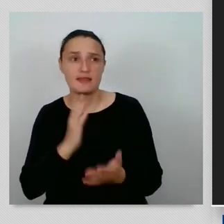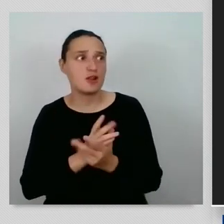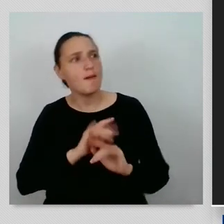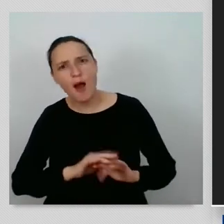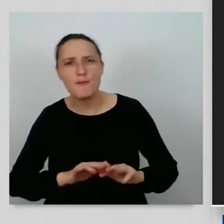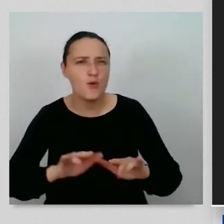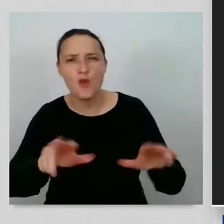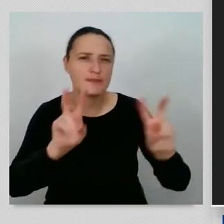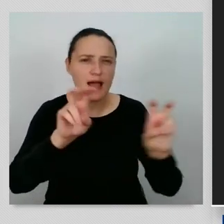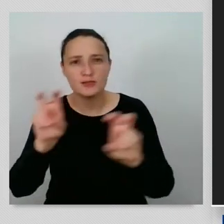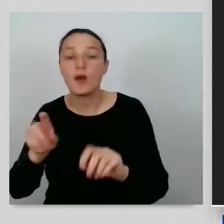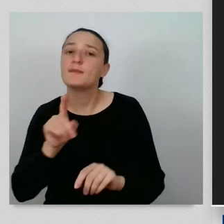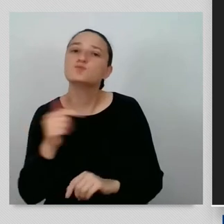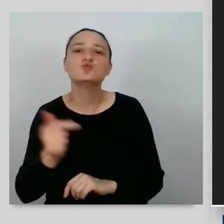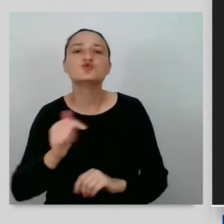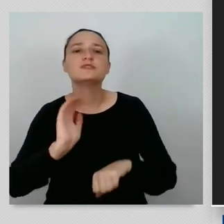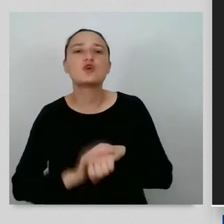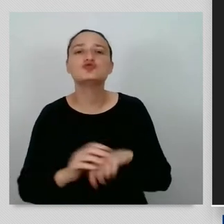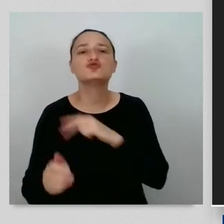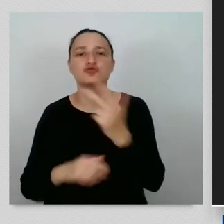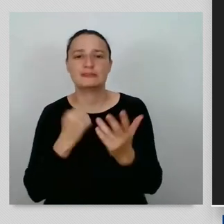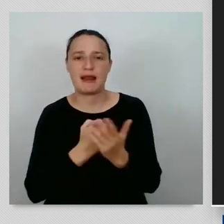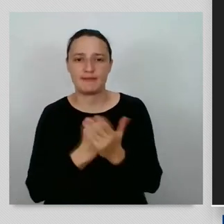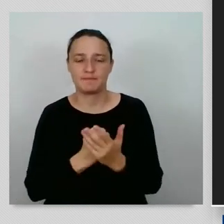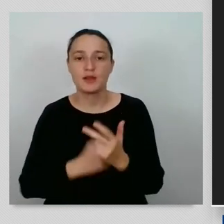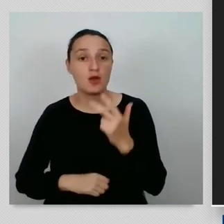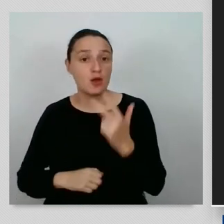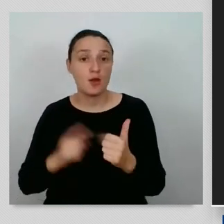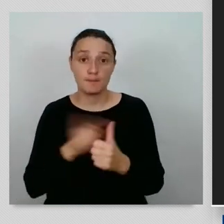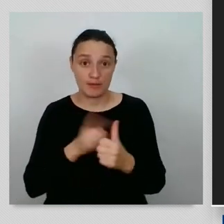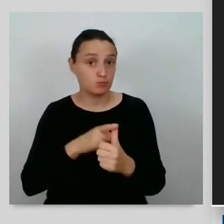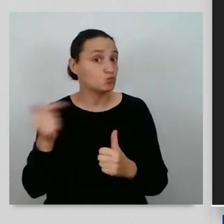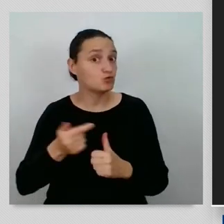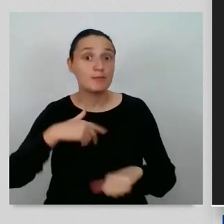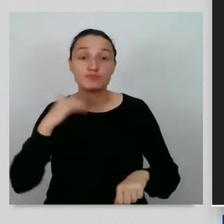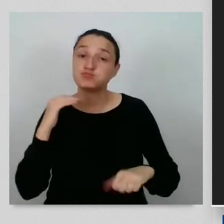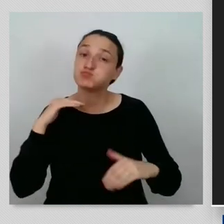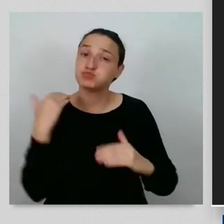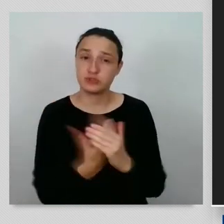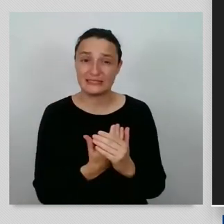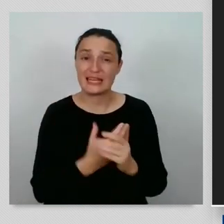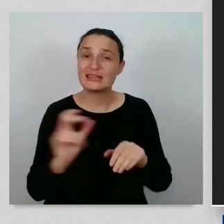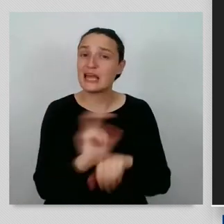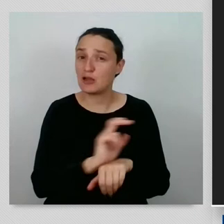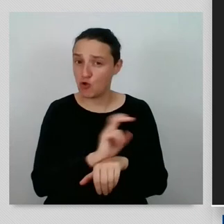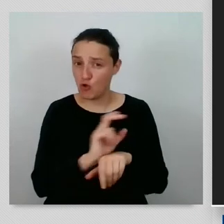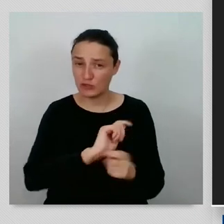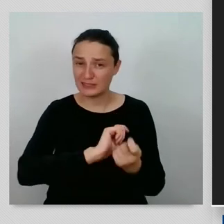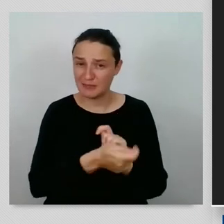zgodzić co do trzech podstawowych elementów. Pierwszy to taki, przyznać, że te zmiany technologiczne